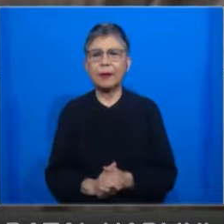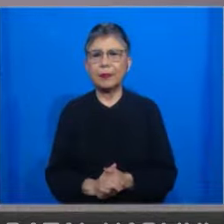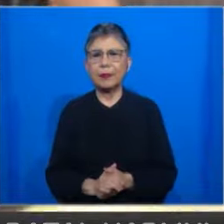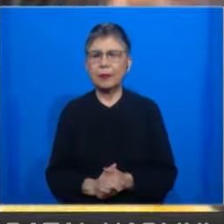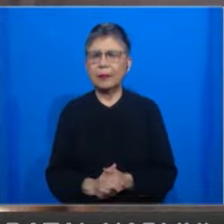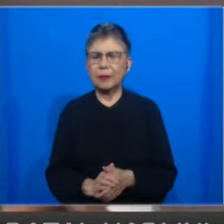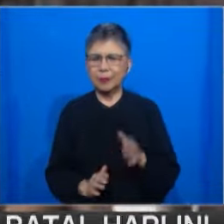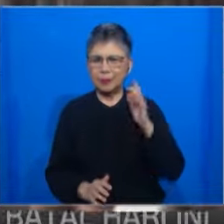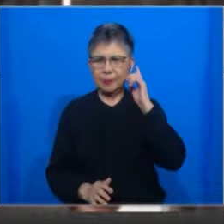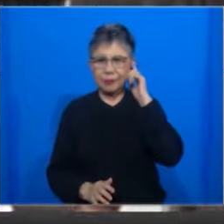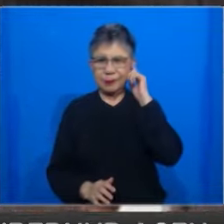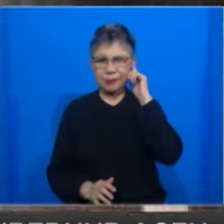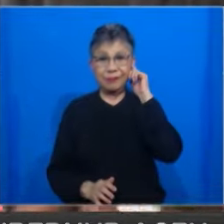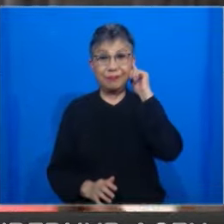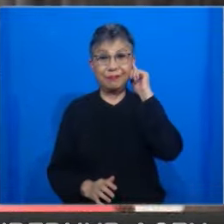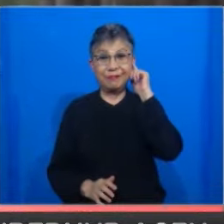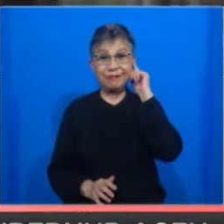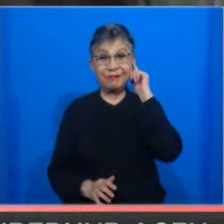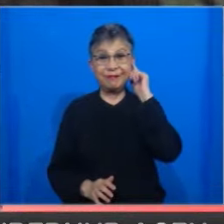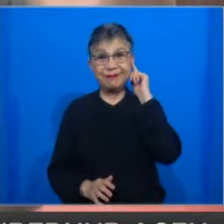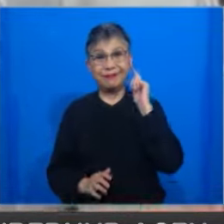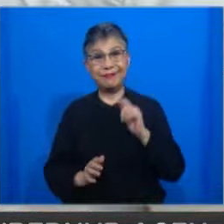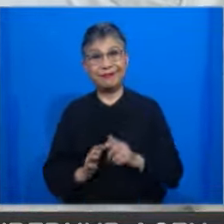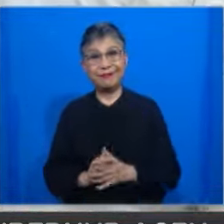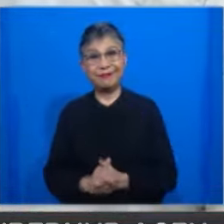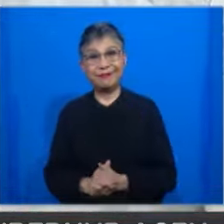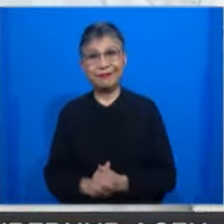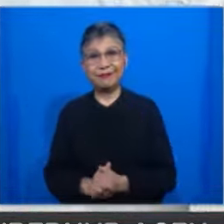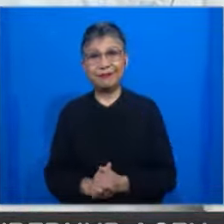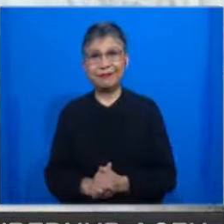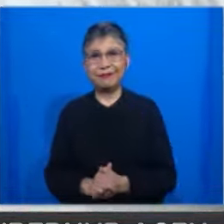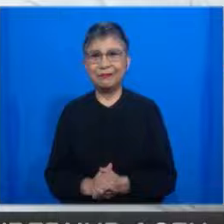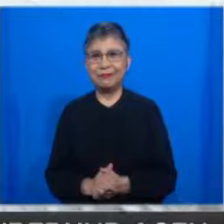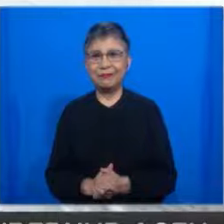Iya. Ordernya tolong dilapaskan, kawan-kawan. Oke.